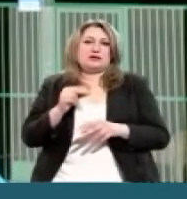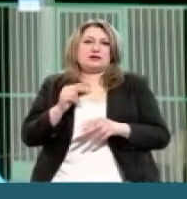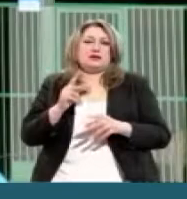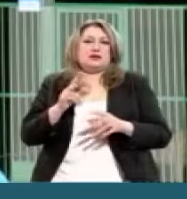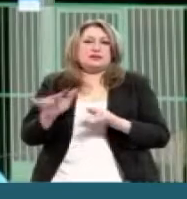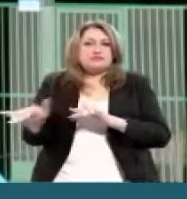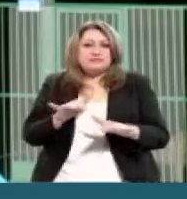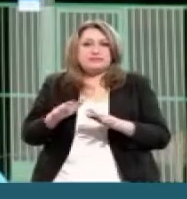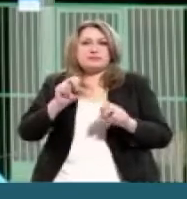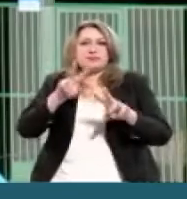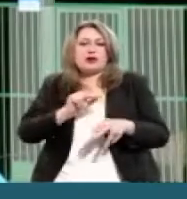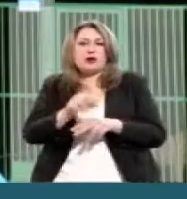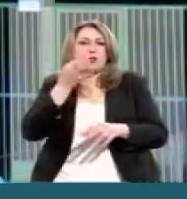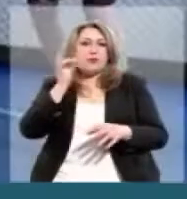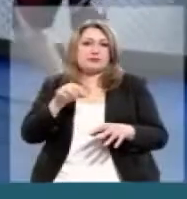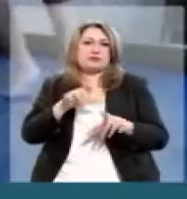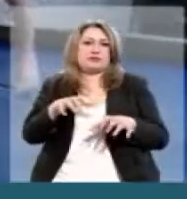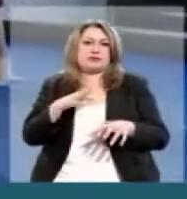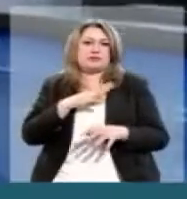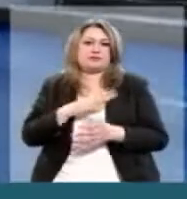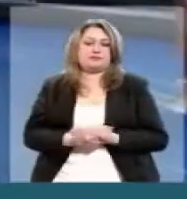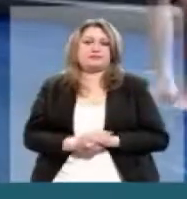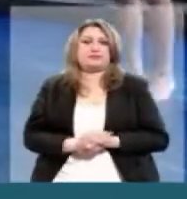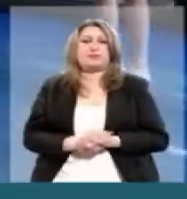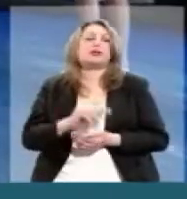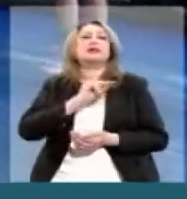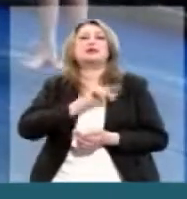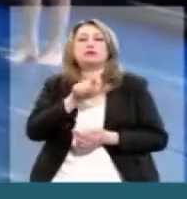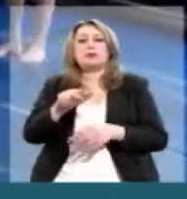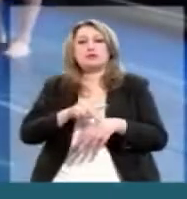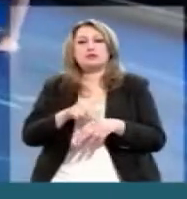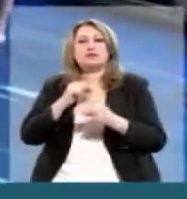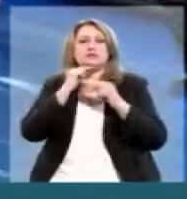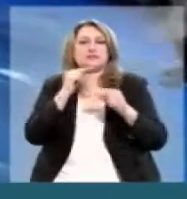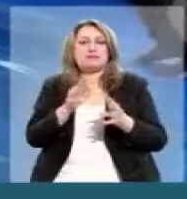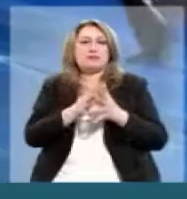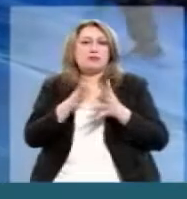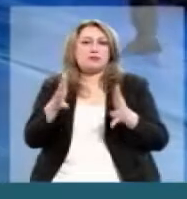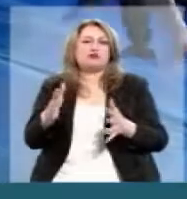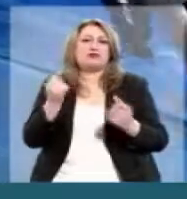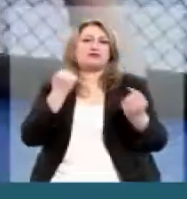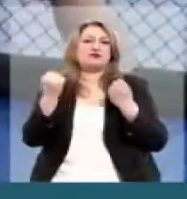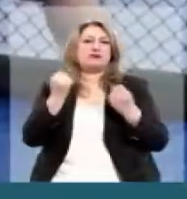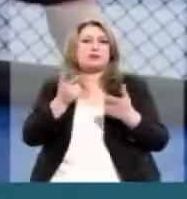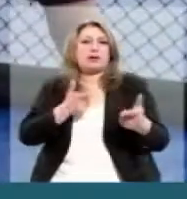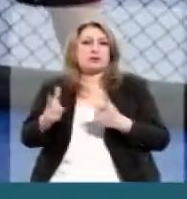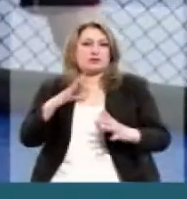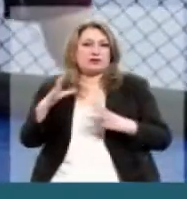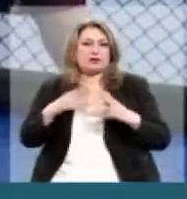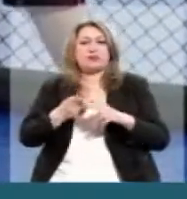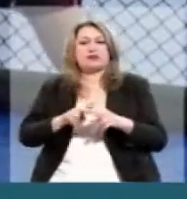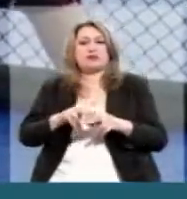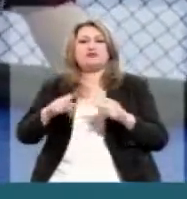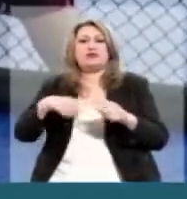отработке специальных навыков у служебных собак. Сотрудники полиции уделяют особое внимание физической подготовке,